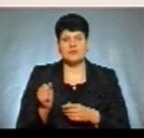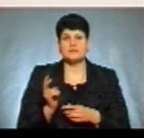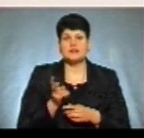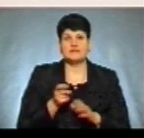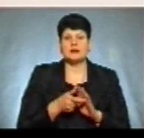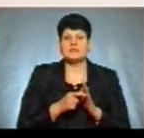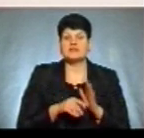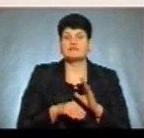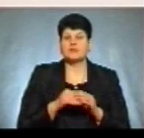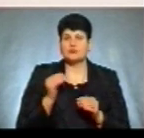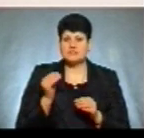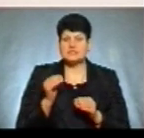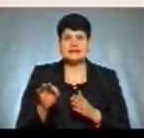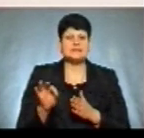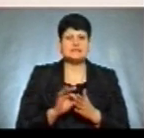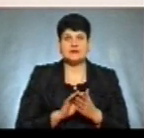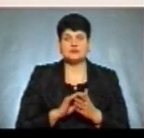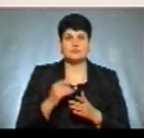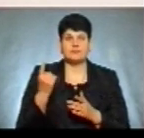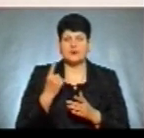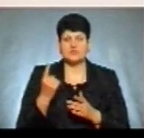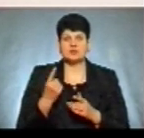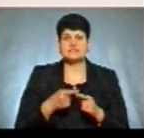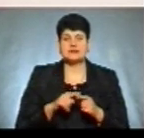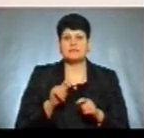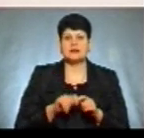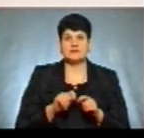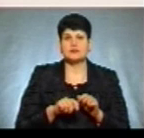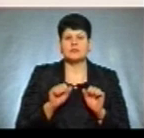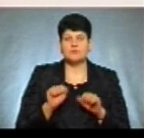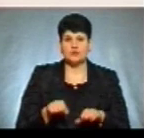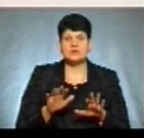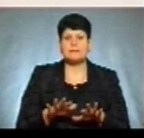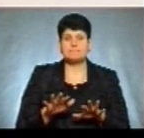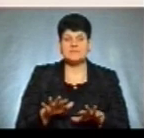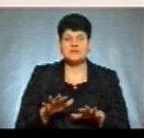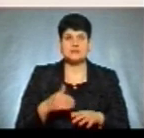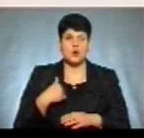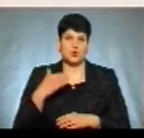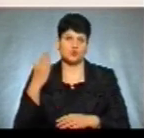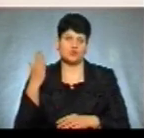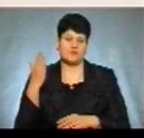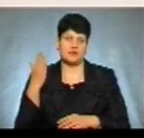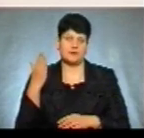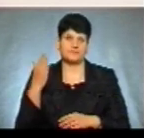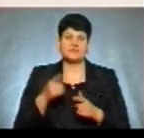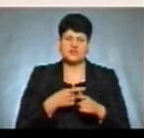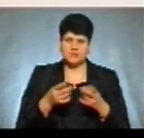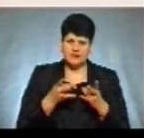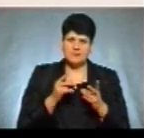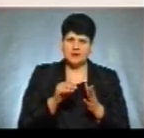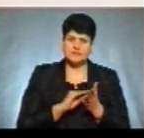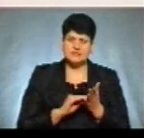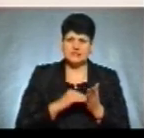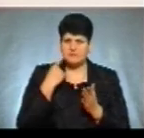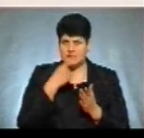виборця, і зразу перша вкладочка – це перевірити можна місце голосування. А чи потрібно там вказувати якісь персональні